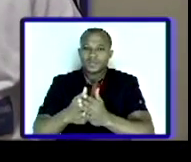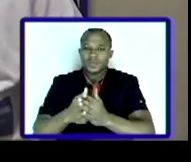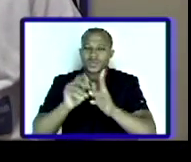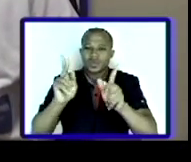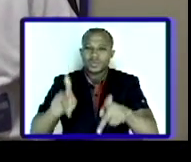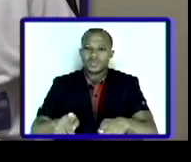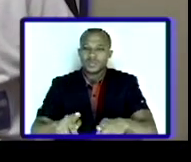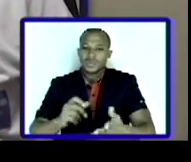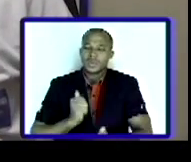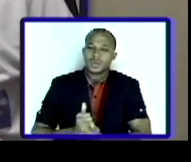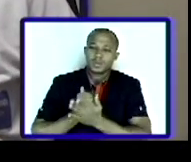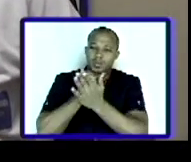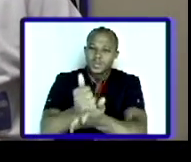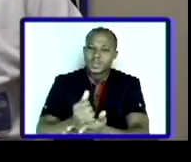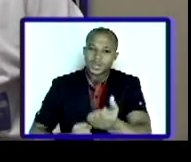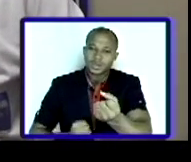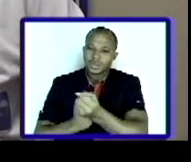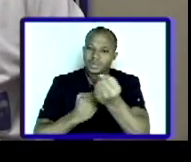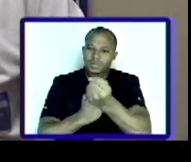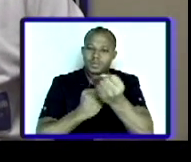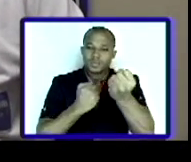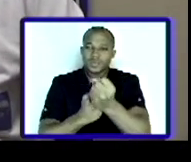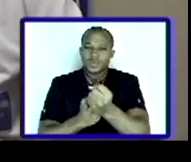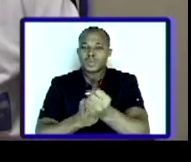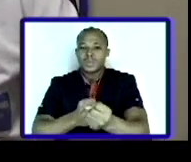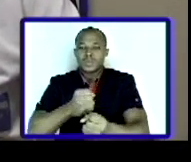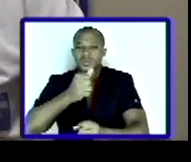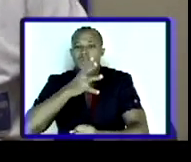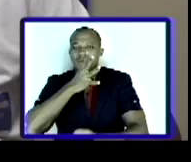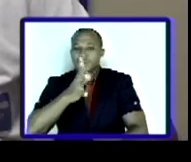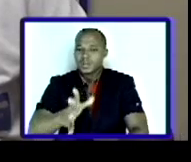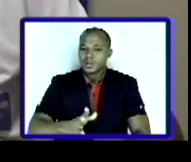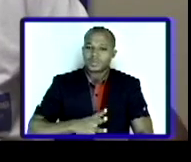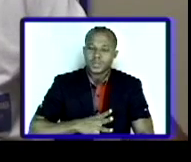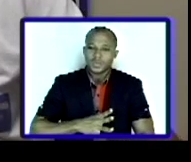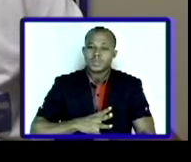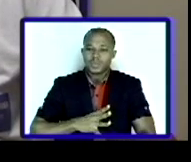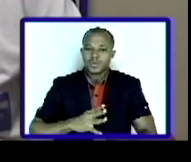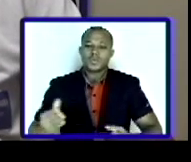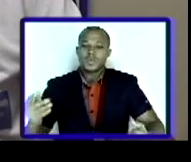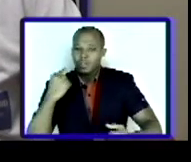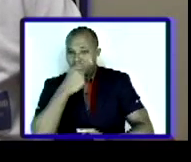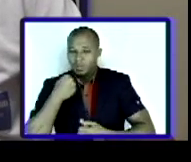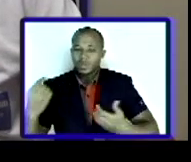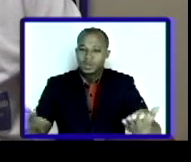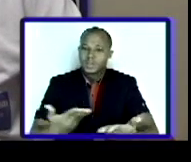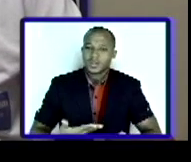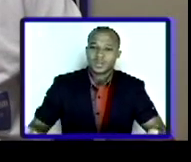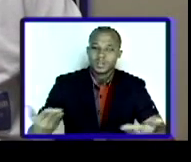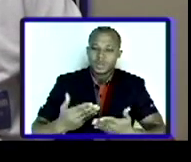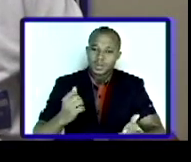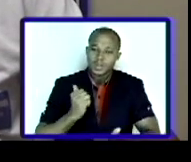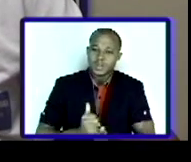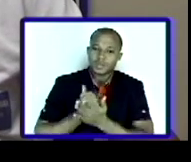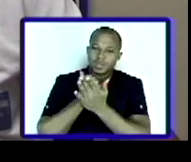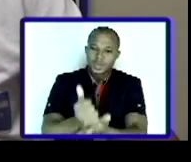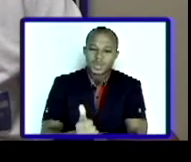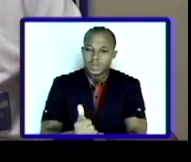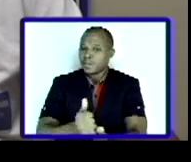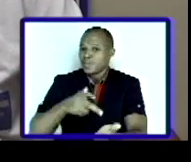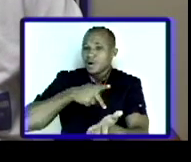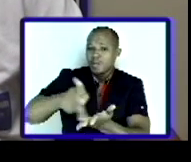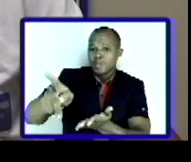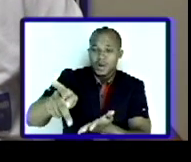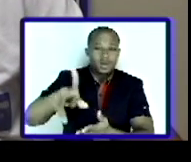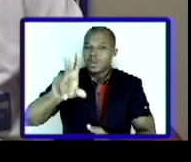gros tout le monde qui a aidé mesdames yo là qui dans formation là dans bureau secrétaire d'état à l'intégration des personnes handicapées yo c'est des